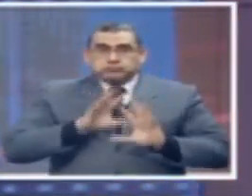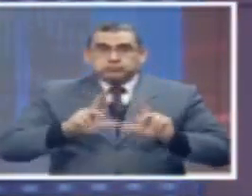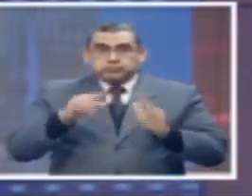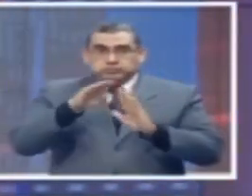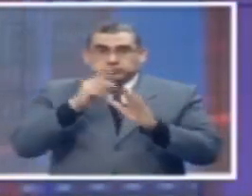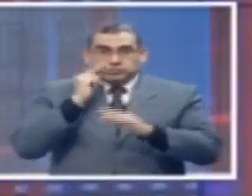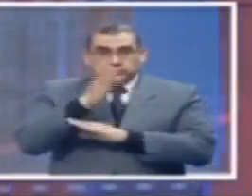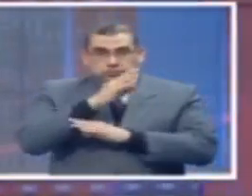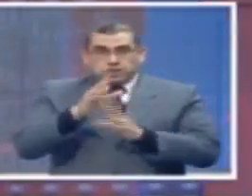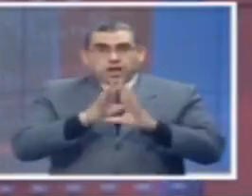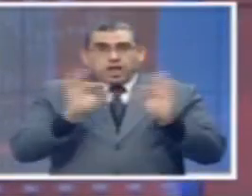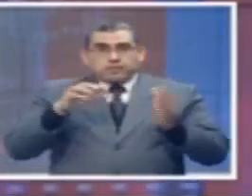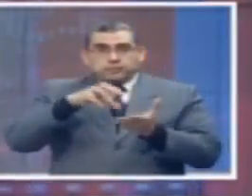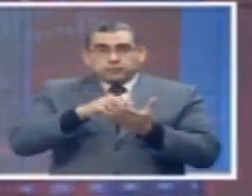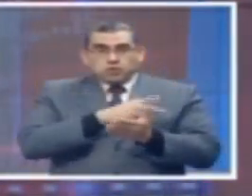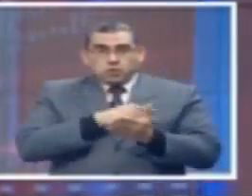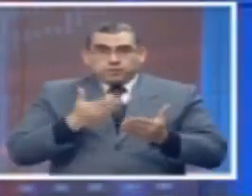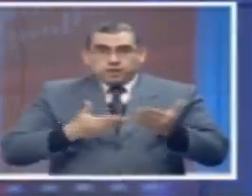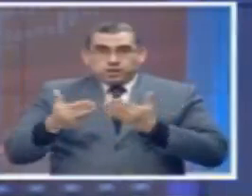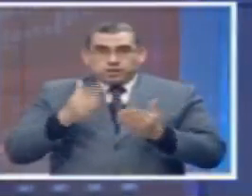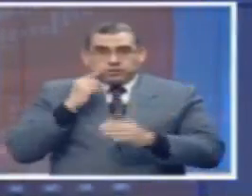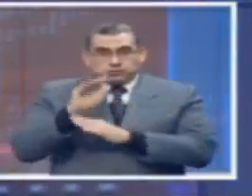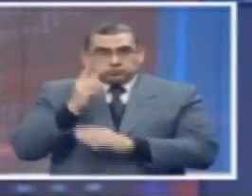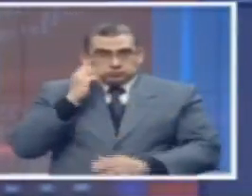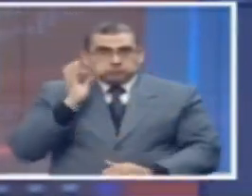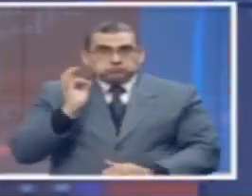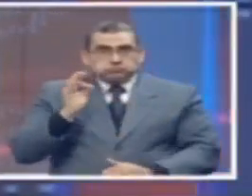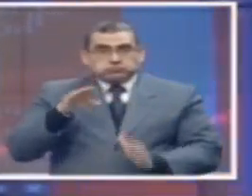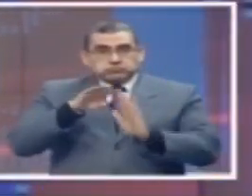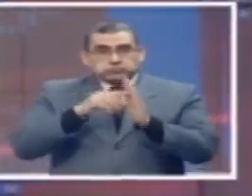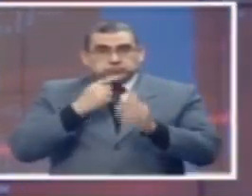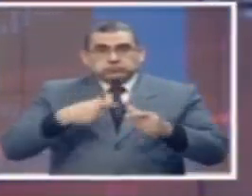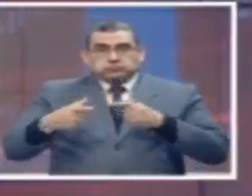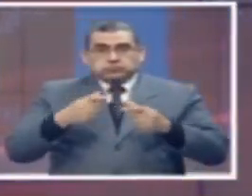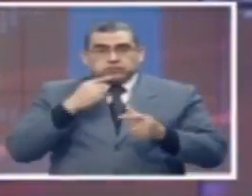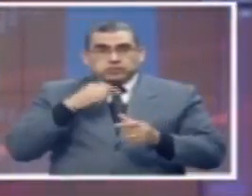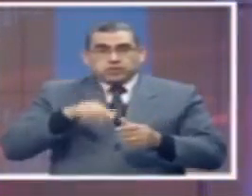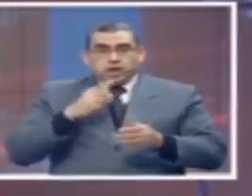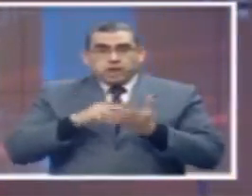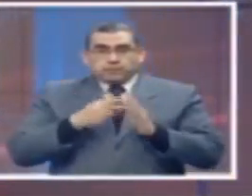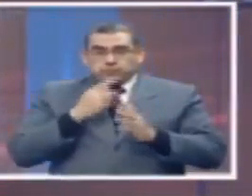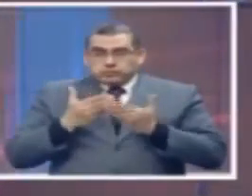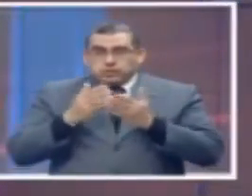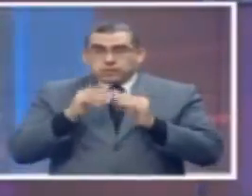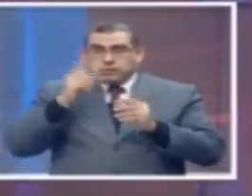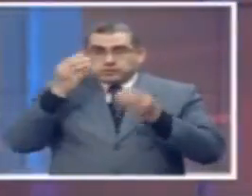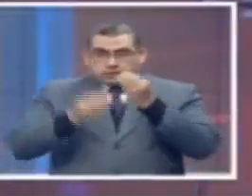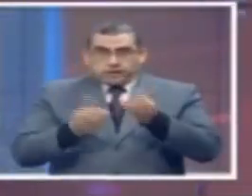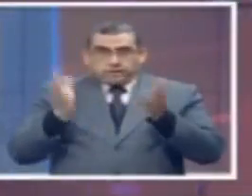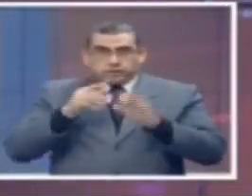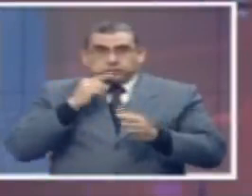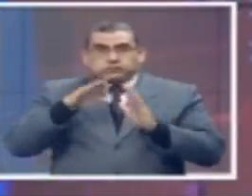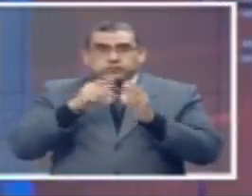مع الاستراتيجية العامة للدولة للإدارة الرشيدة للنظم البيئية والموارد الطبيعية، خاصة ما